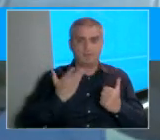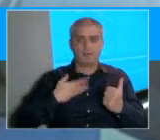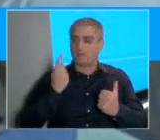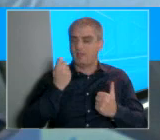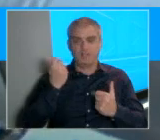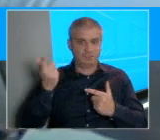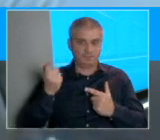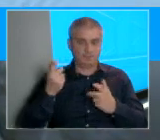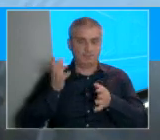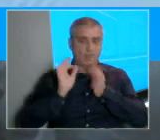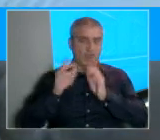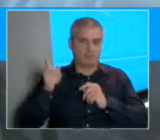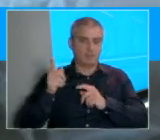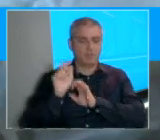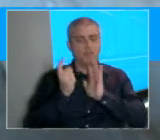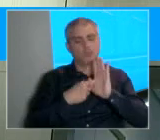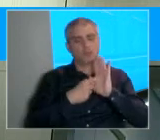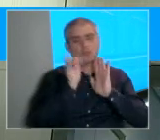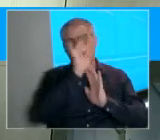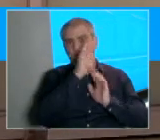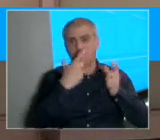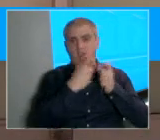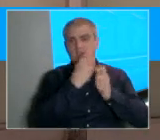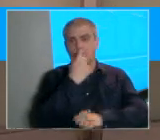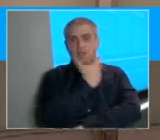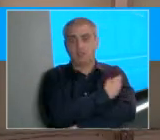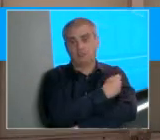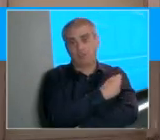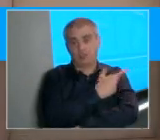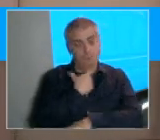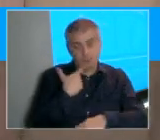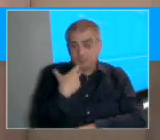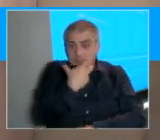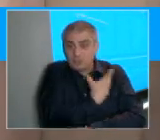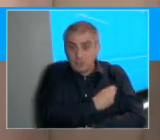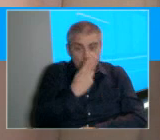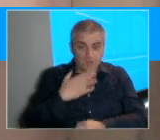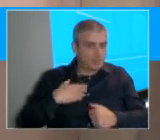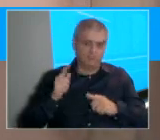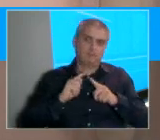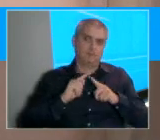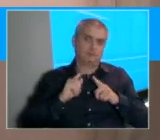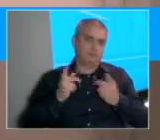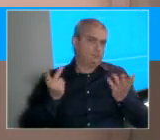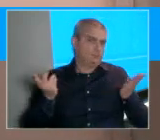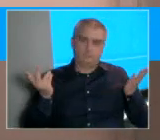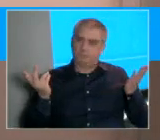כסף מעורכי דין שתובעים חברות חיסונים. חיסונים בעיניי זה סימן